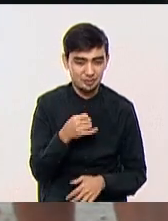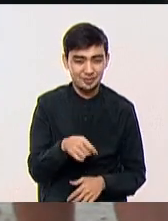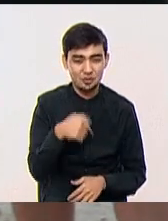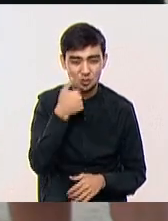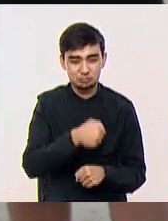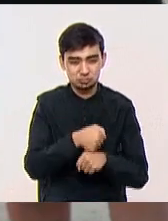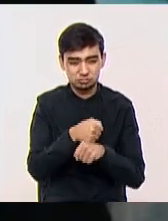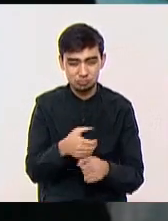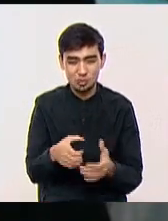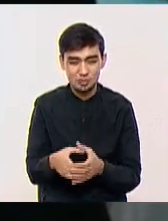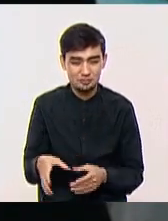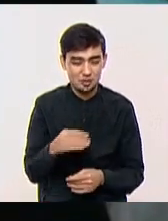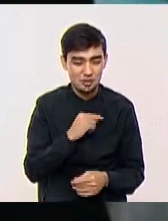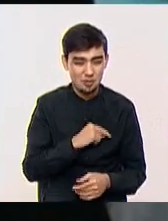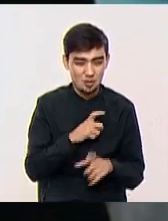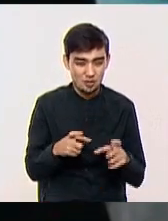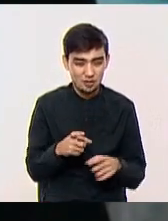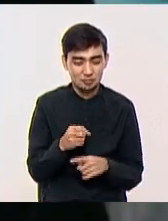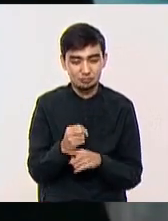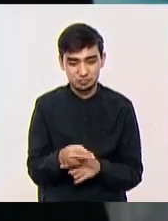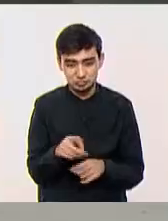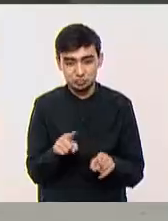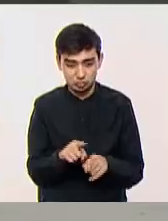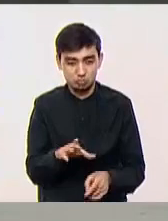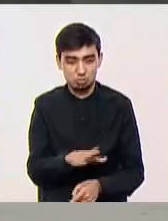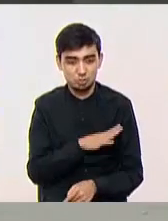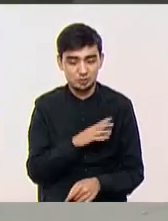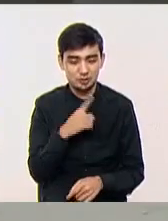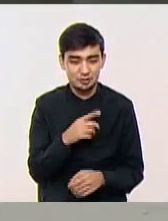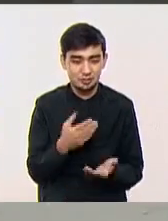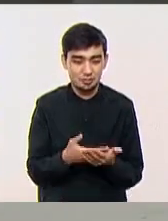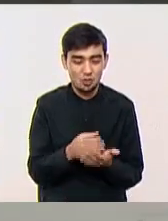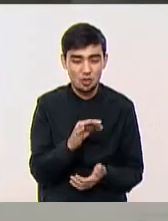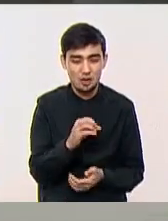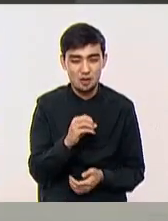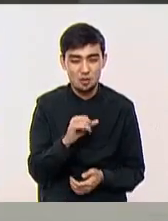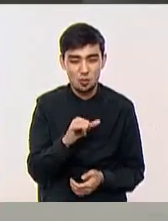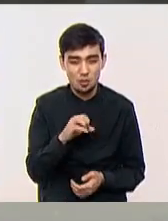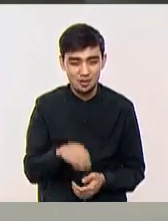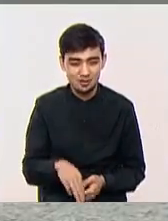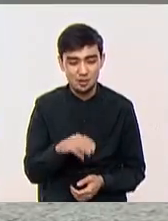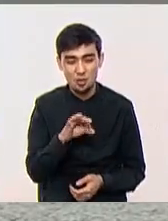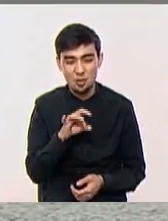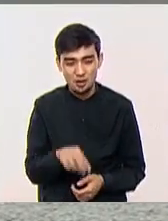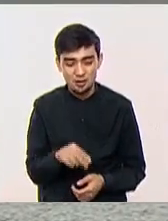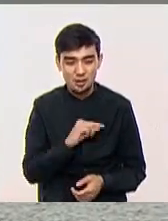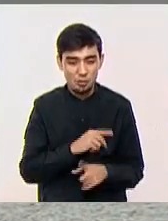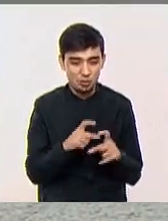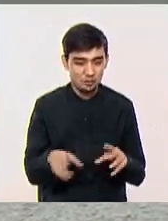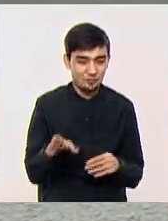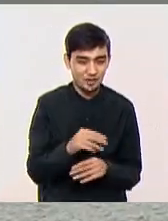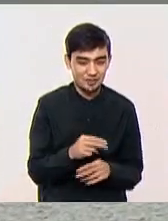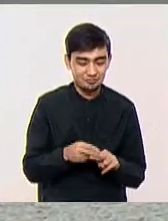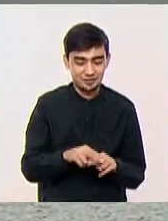жылы ереуілге шыққан компания жұмысшылары қудалаудың болғанын да жасырмайды. Мәселен, West Oil Software және Кезбе серіктестіктерінің